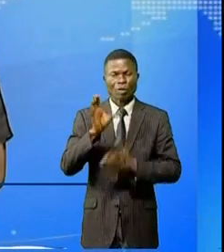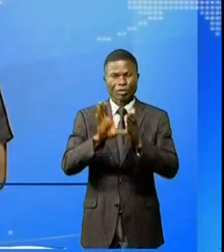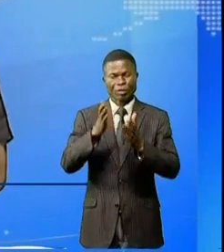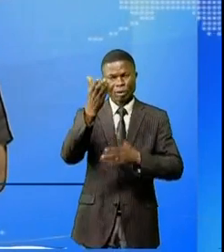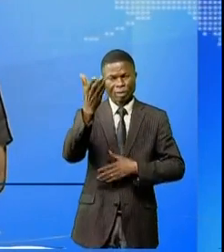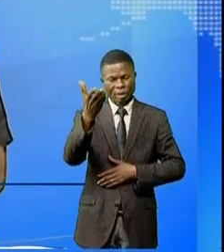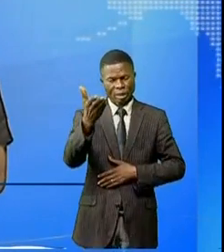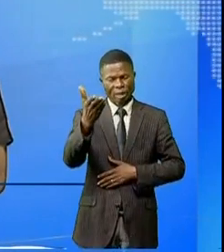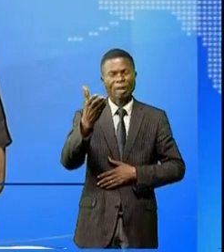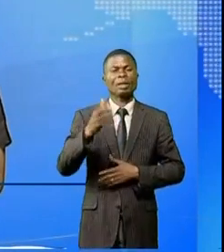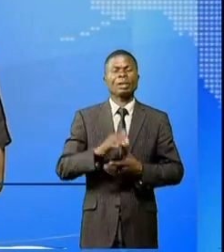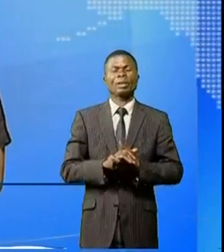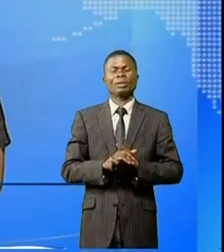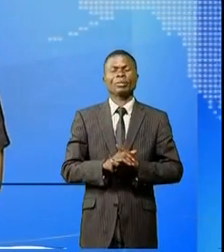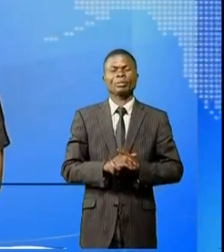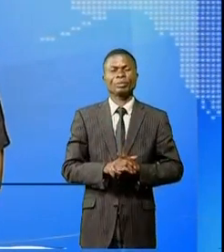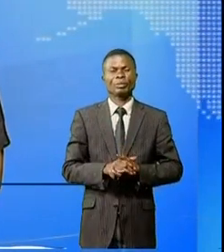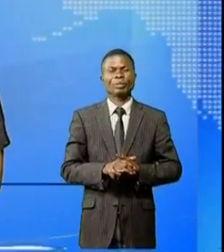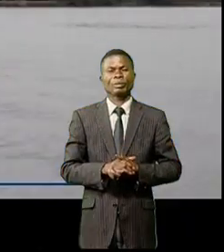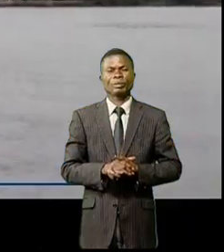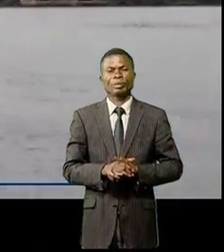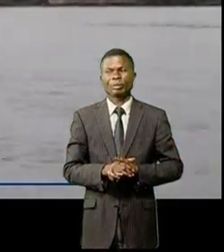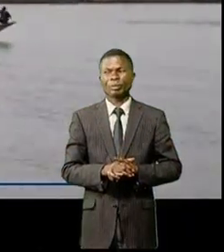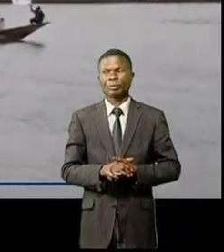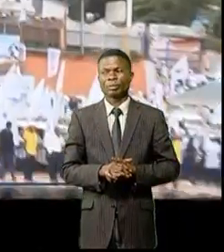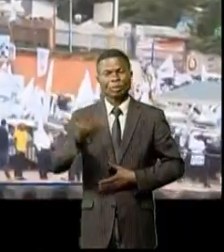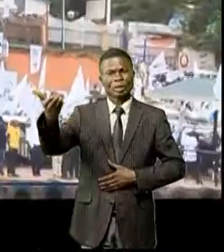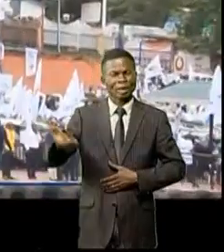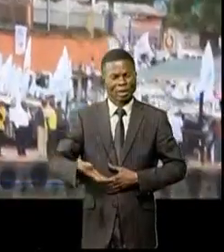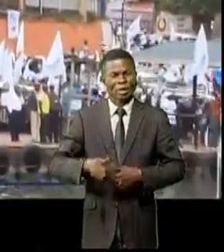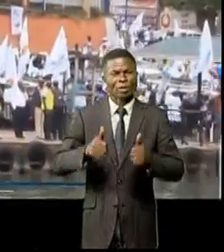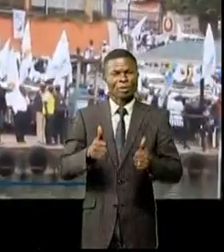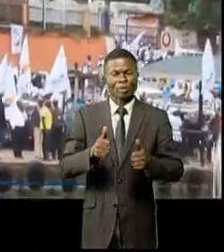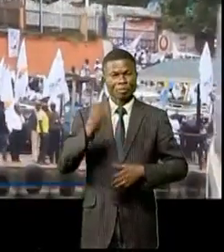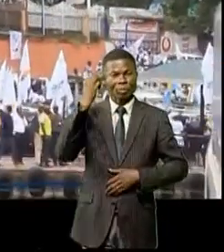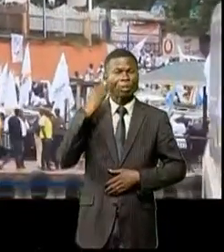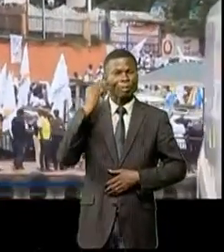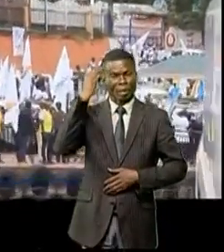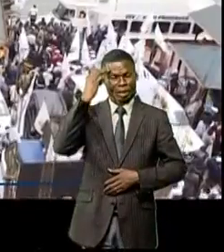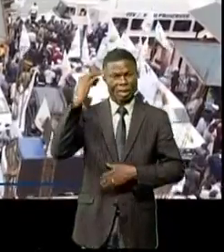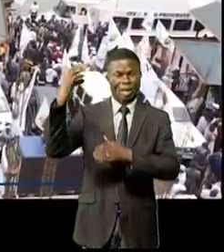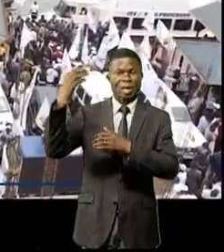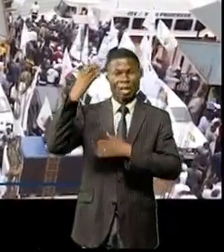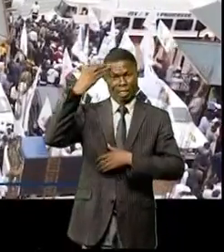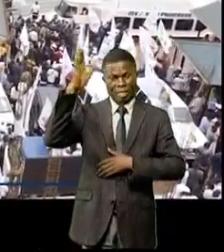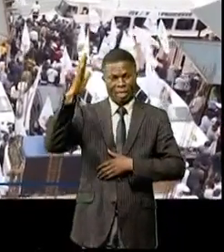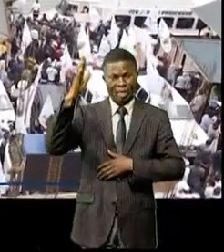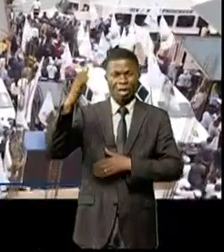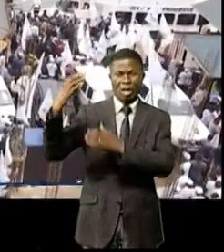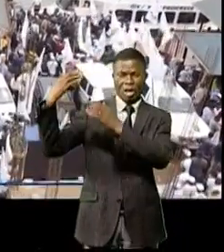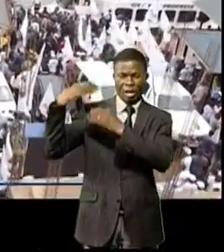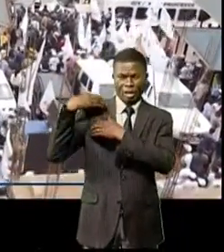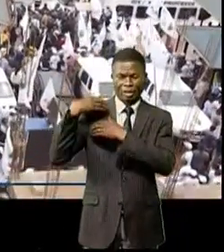notre envoyé spécial de la RTNT. C'est un accueil sans pareil que le ministre d'État en charge du développement rural et